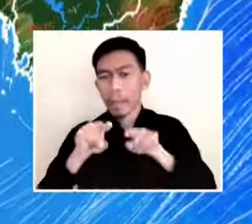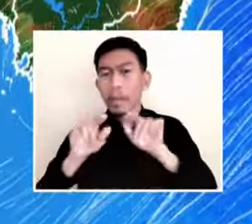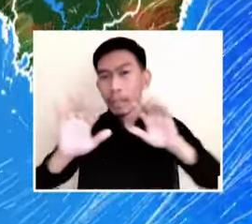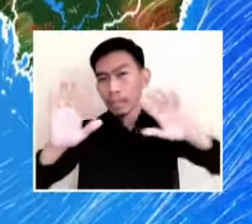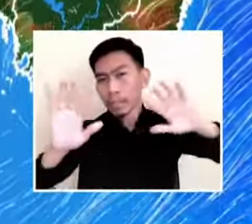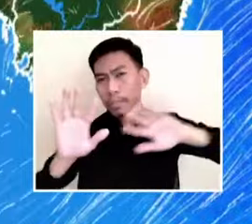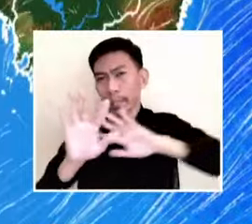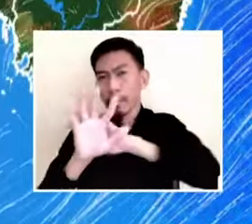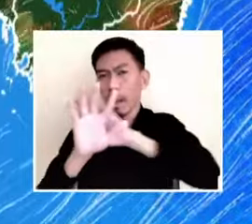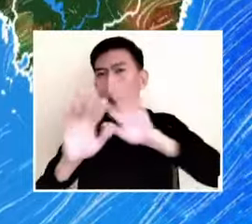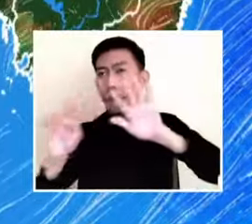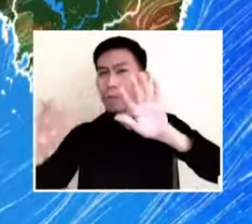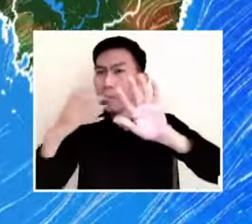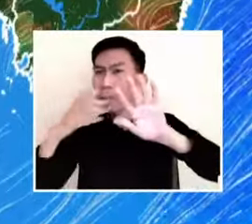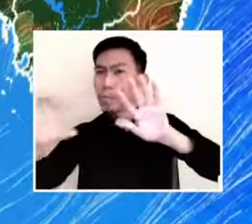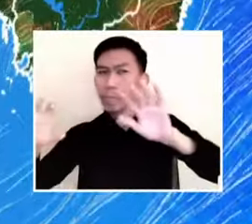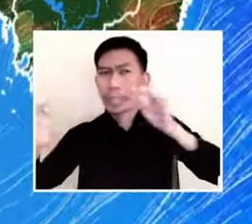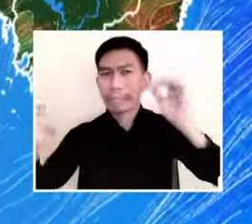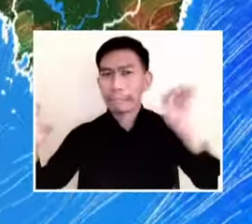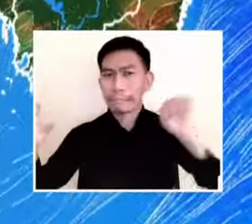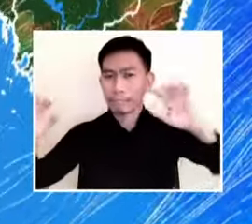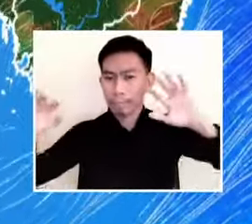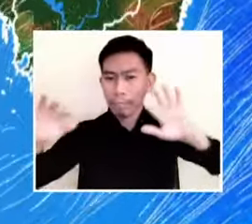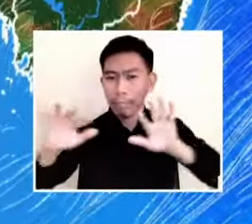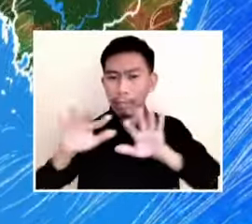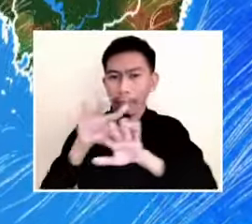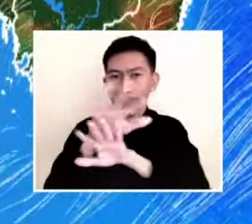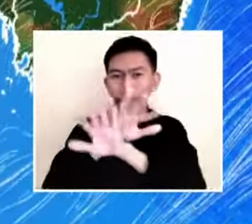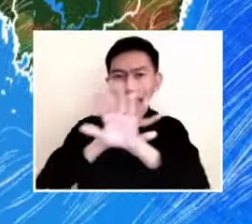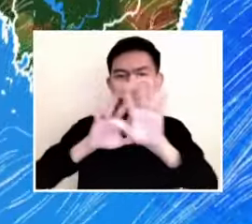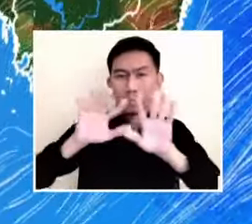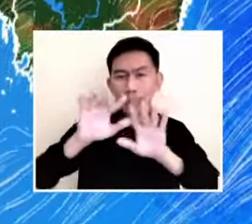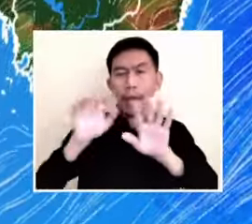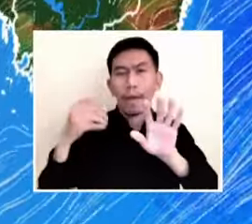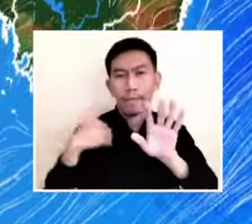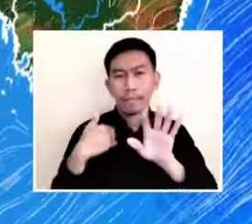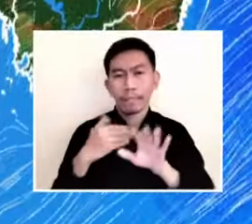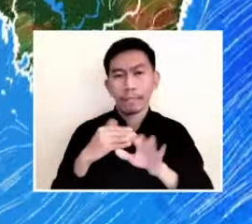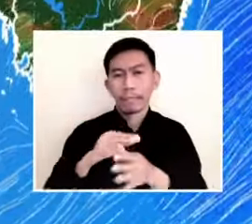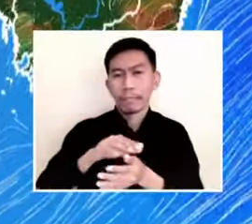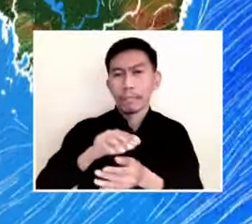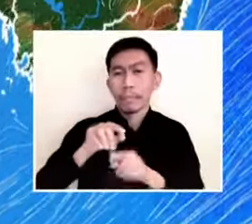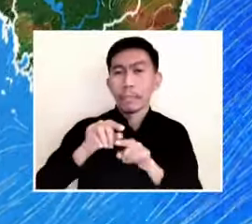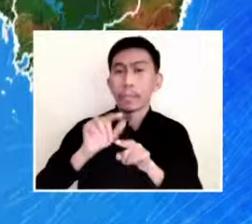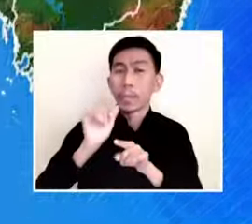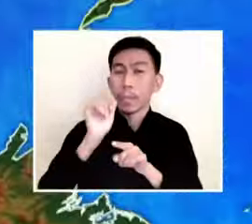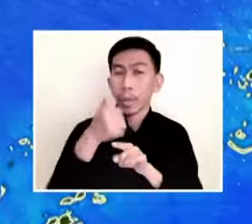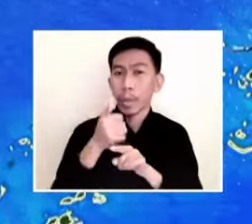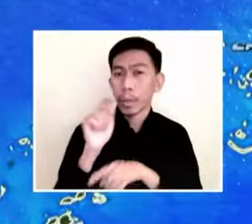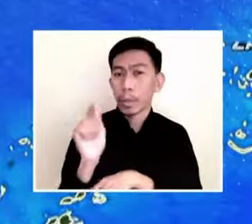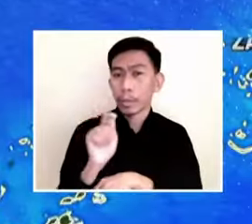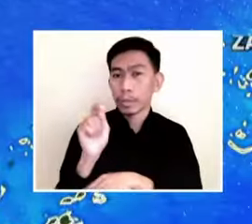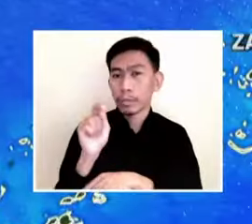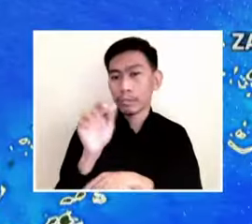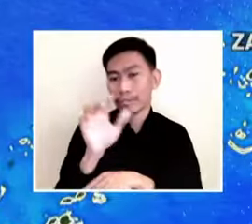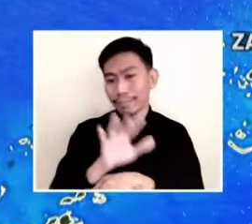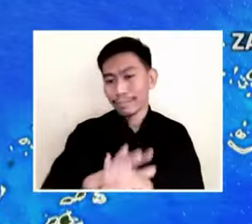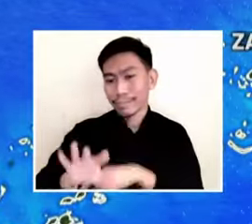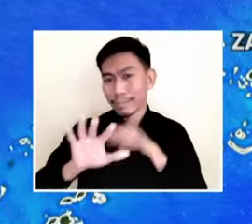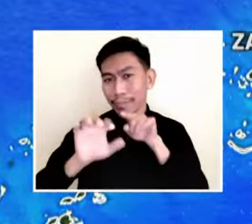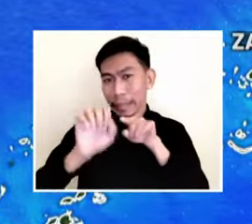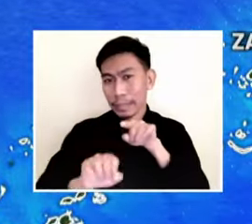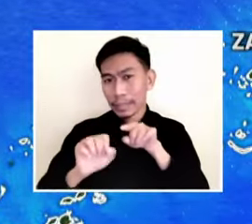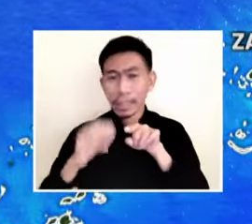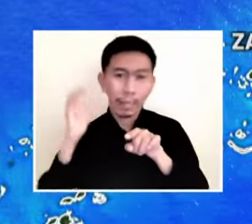malamig at mainit na hangin. Sa rainfall forecast ng The Weather Company para bukas, Martes sa Mindanao, mula tanghali uulan